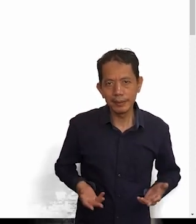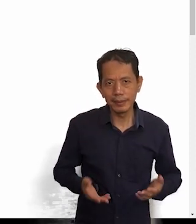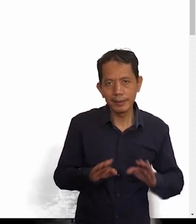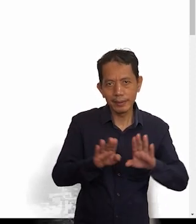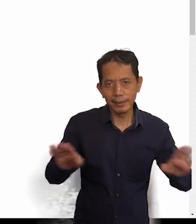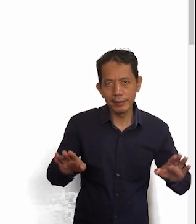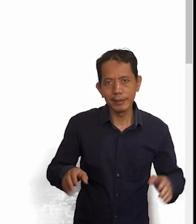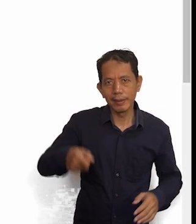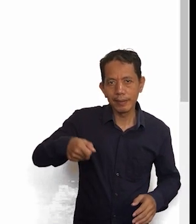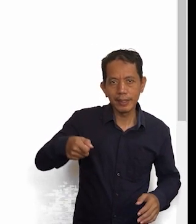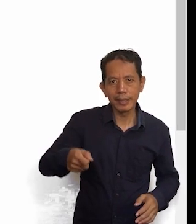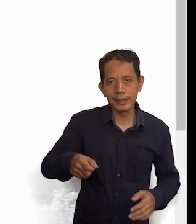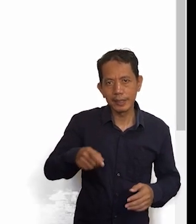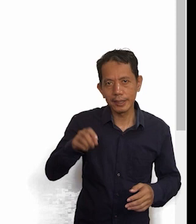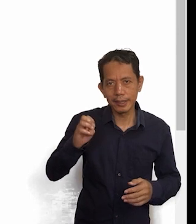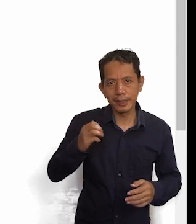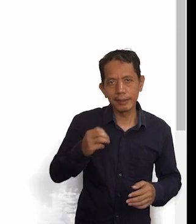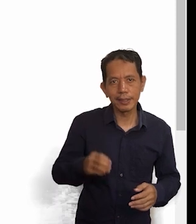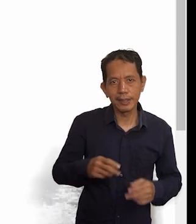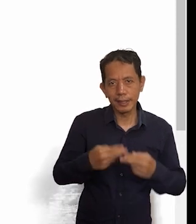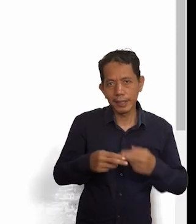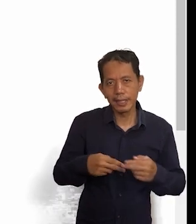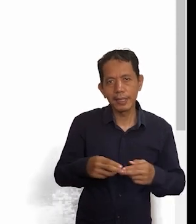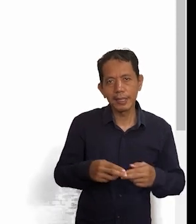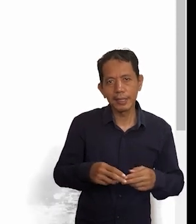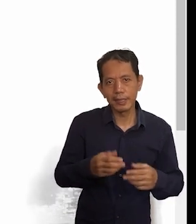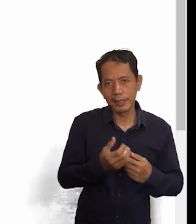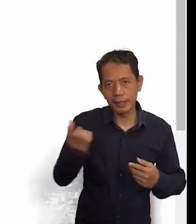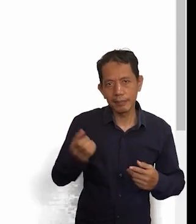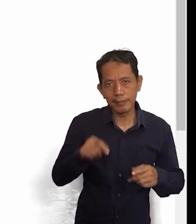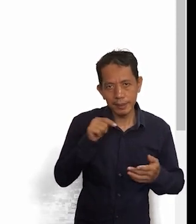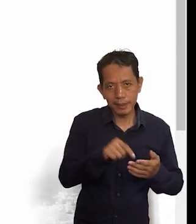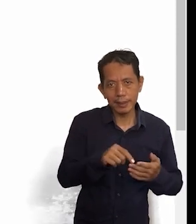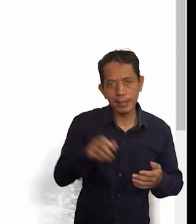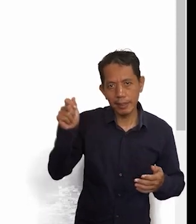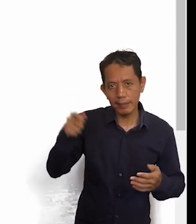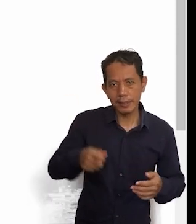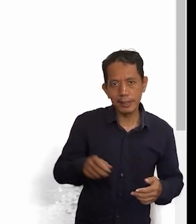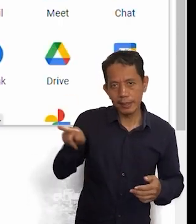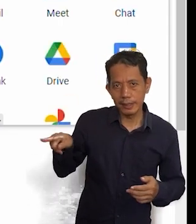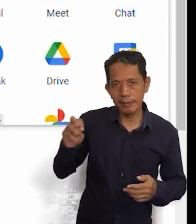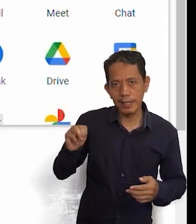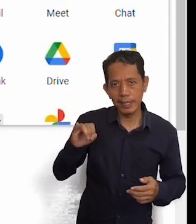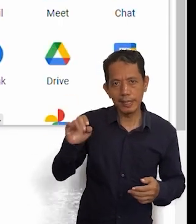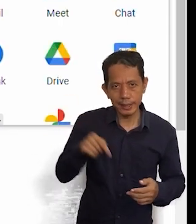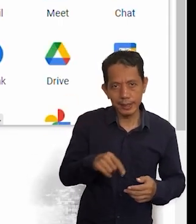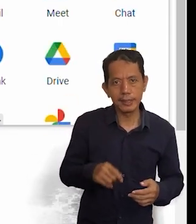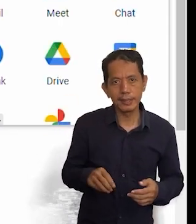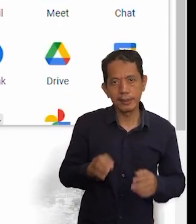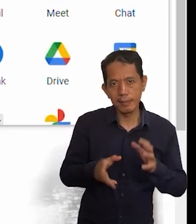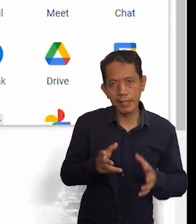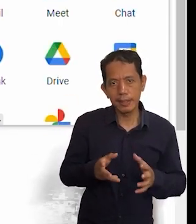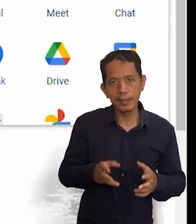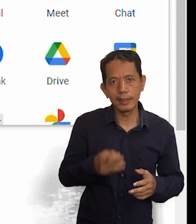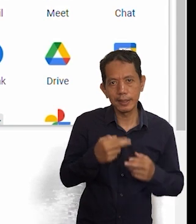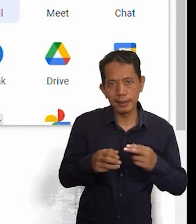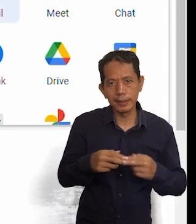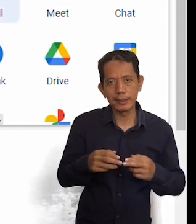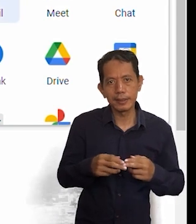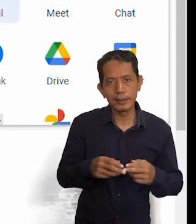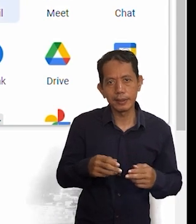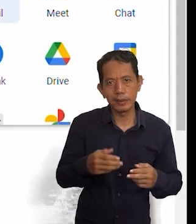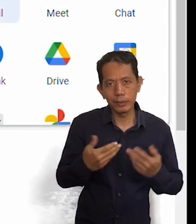email, rekan-rekan dapat mengklik aplikasi Gmail ini. Maka, rekan-rekan sudah bisa melihat